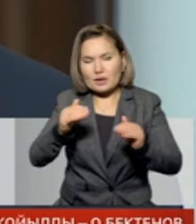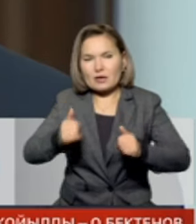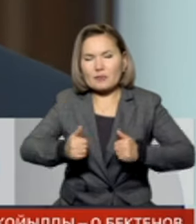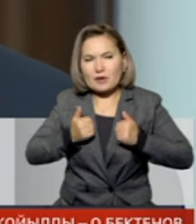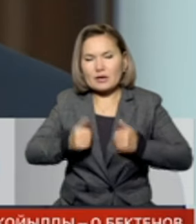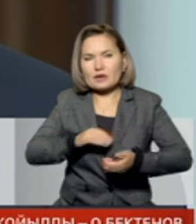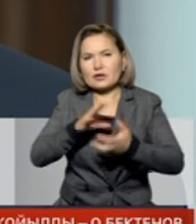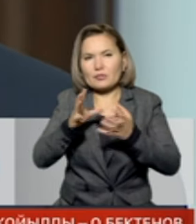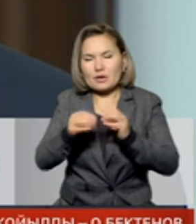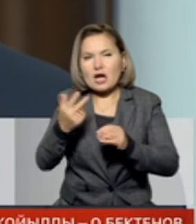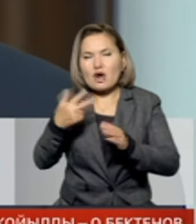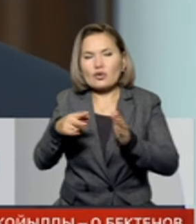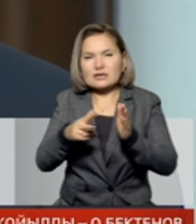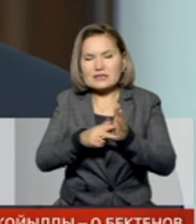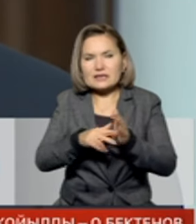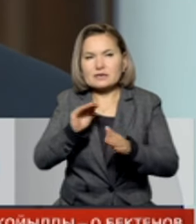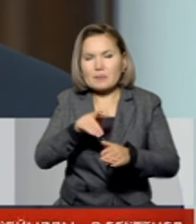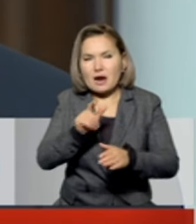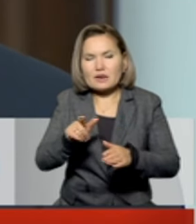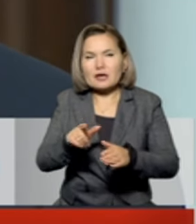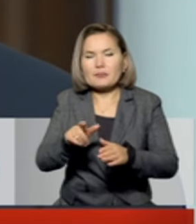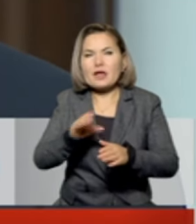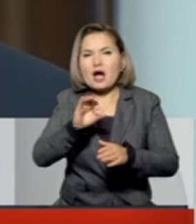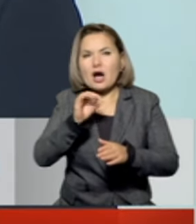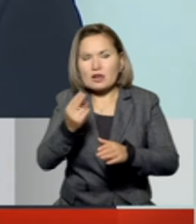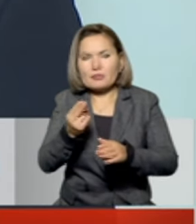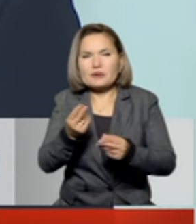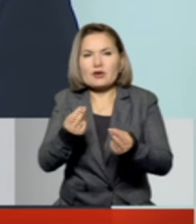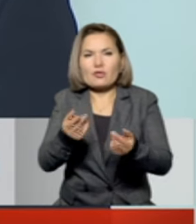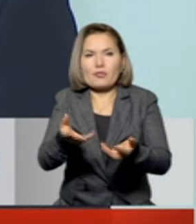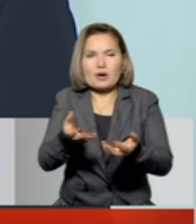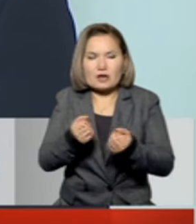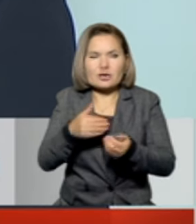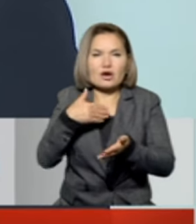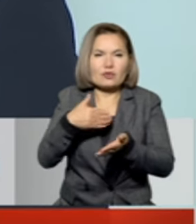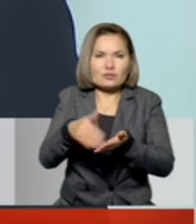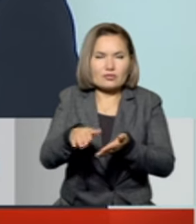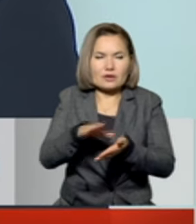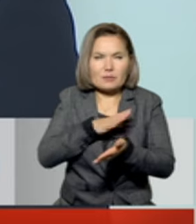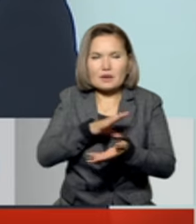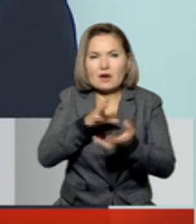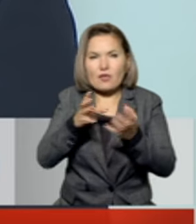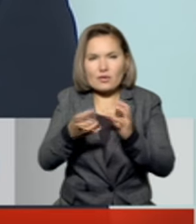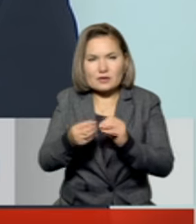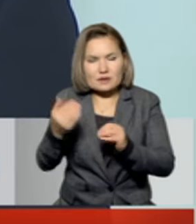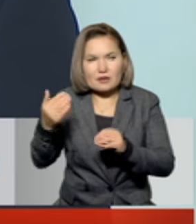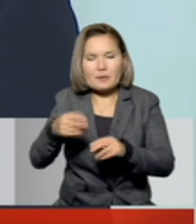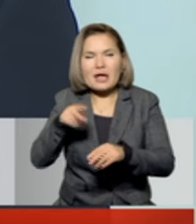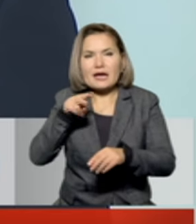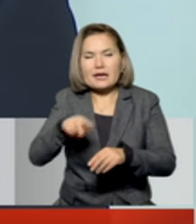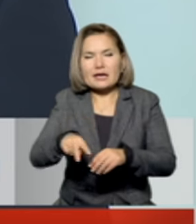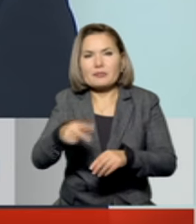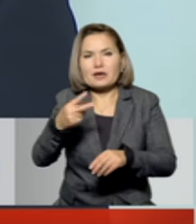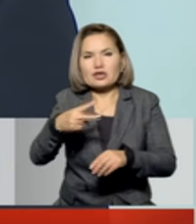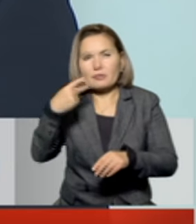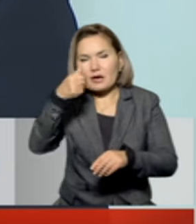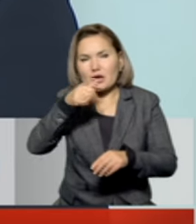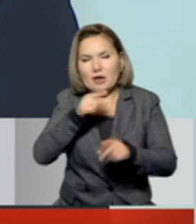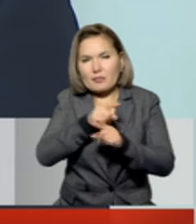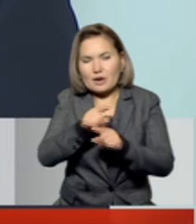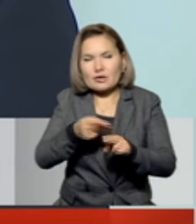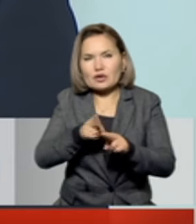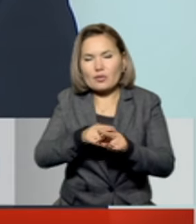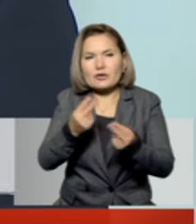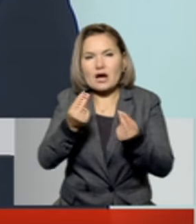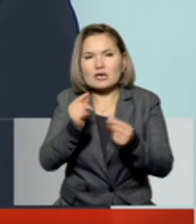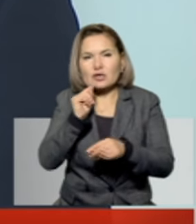Почти 38 мыңдай адам атаулы әлеуметтік көмек алуда тоқтатылды. Олар бойынша жалпы 2022-ден бастап 2 жыл 10 айдың ішінде 3-3 миллиард